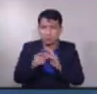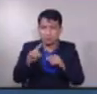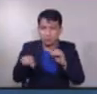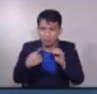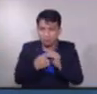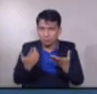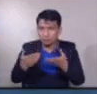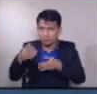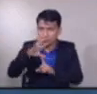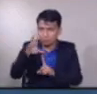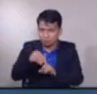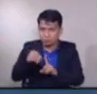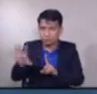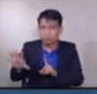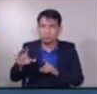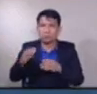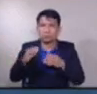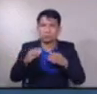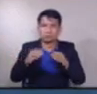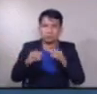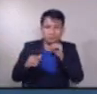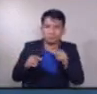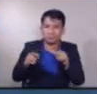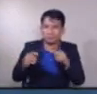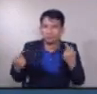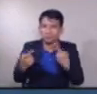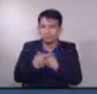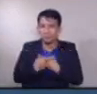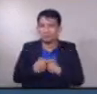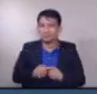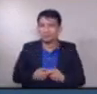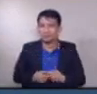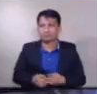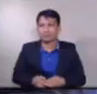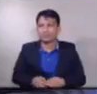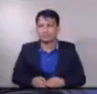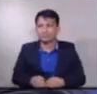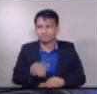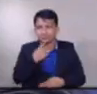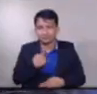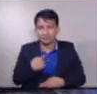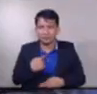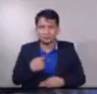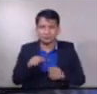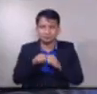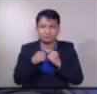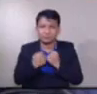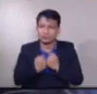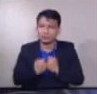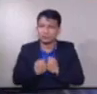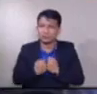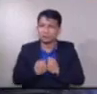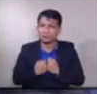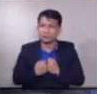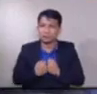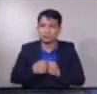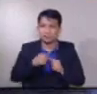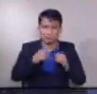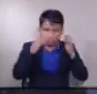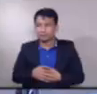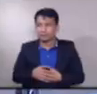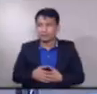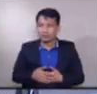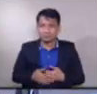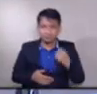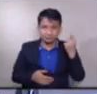mga customs sa bawat. Hindi ba masyadong komplikado yun? Hindi po dyan, kasi diba? Nasa Section 16 yan eh. Per IP people